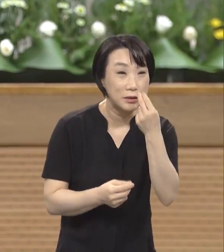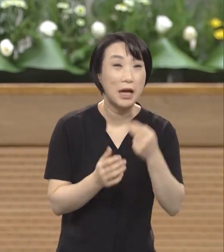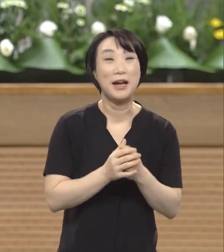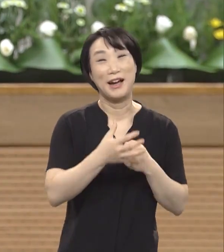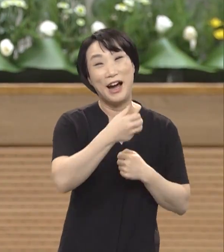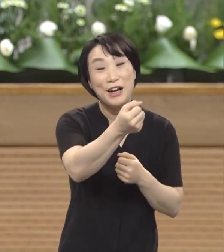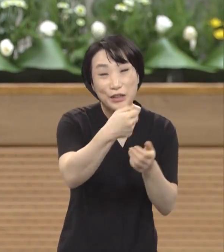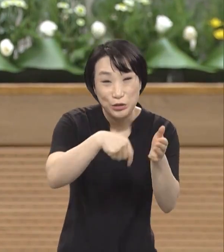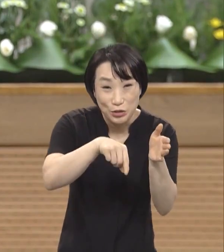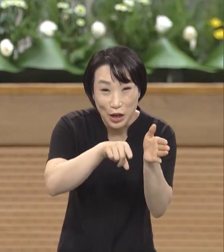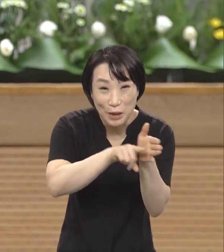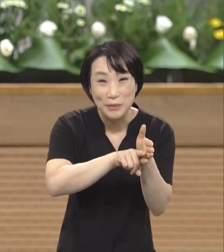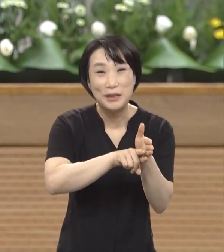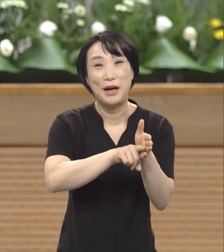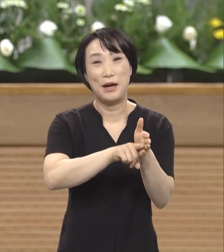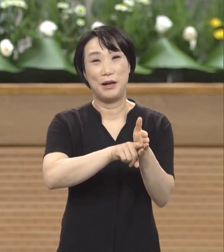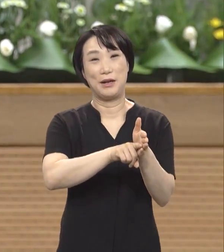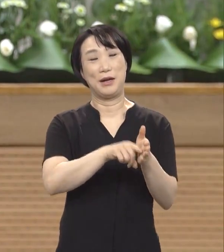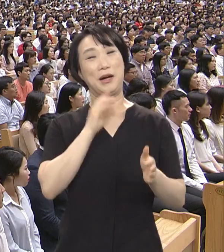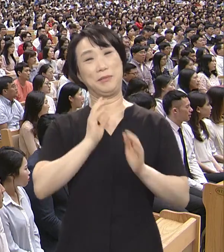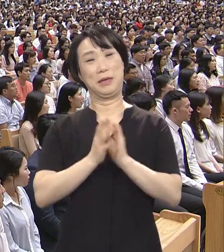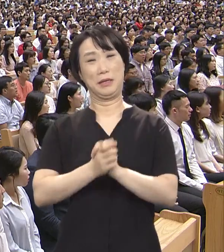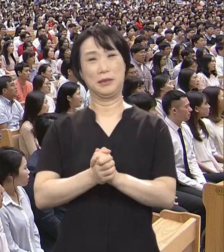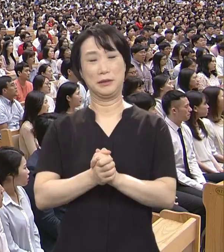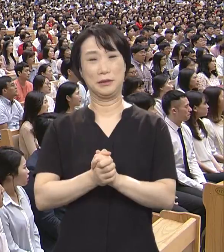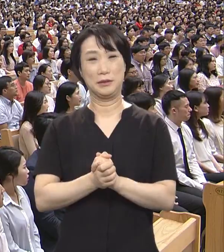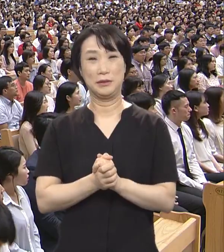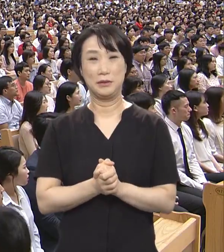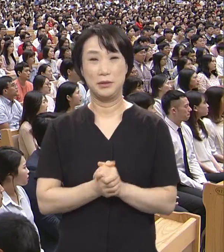영생을 얻게 하려 하심이니라.